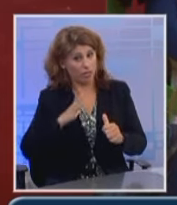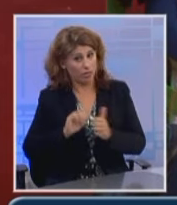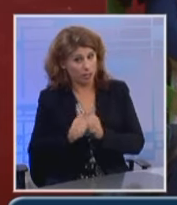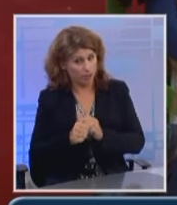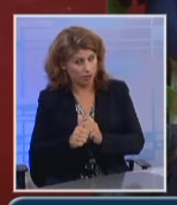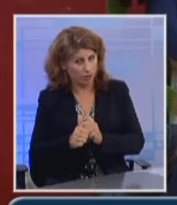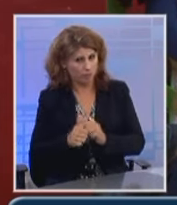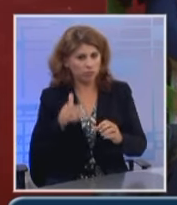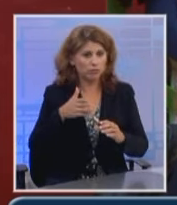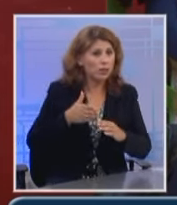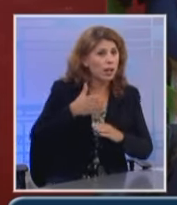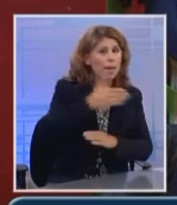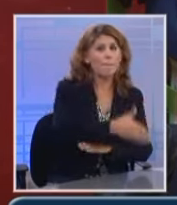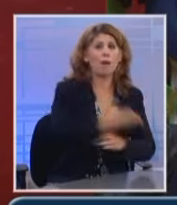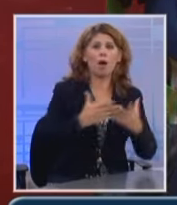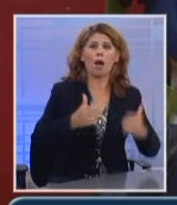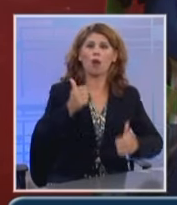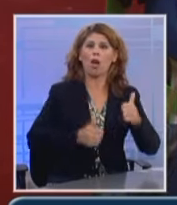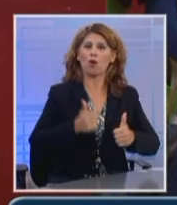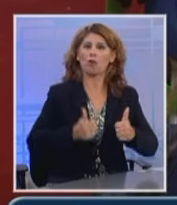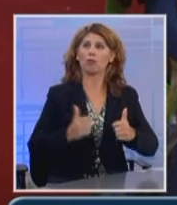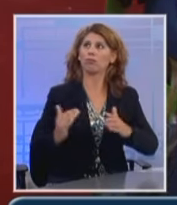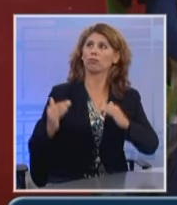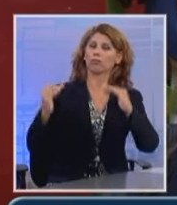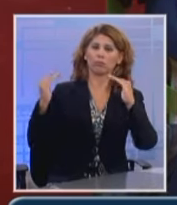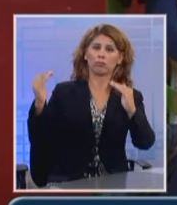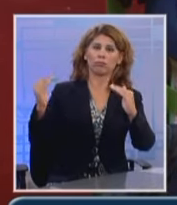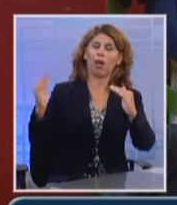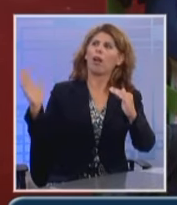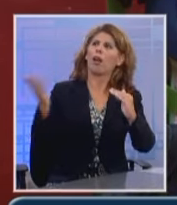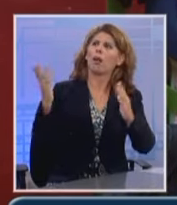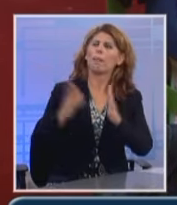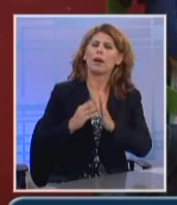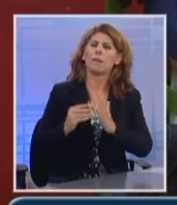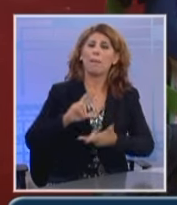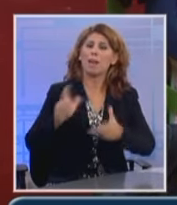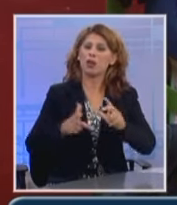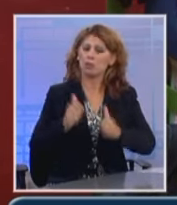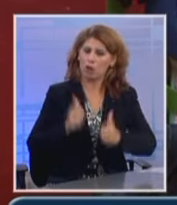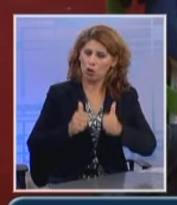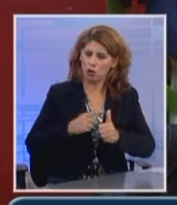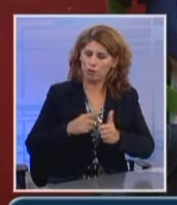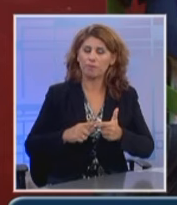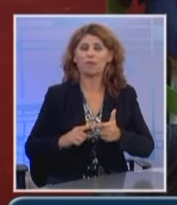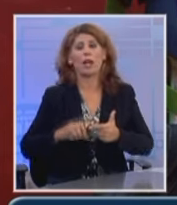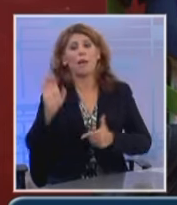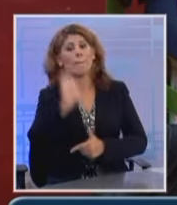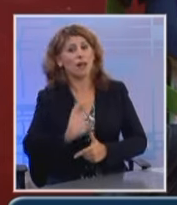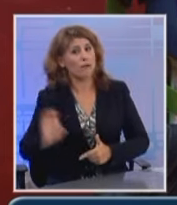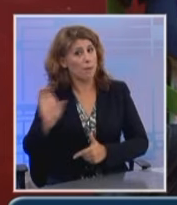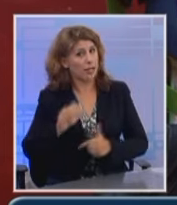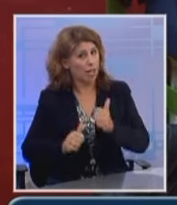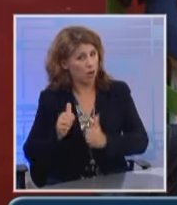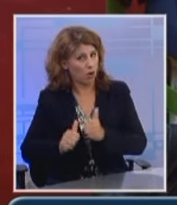σε μια μεγάλη αθλητική διοργάνωση υψηλού επίπεδου, είτε αυτή είναι παγκόσμια αγώνιση, είτε πανευρωπαϊκή, είτε ακόμα